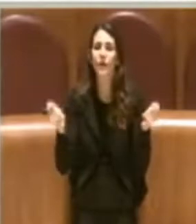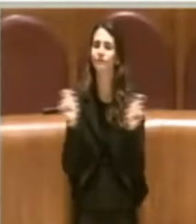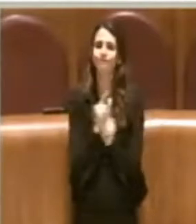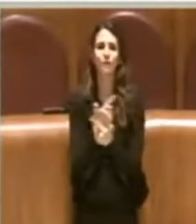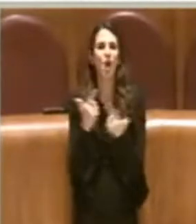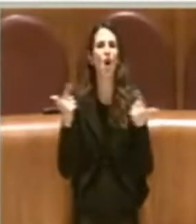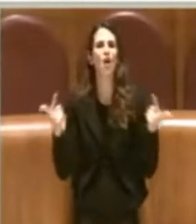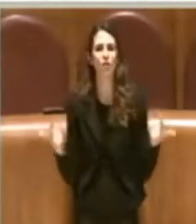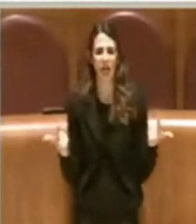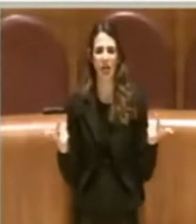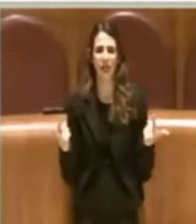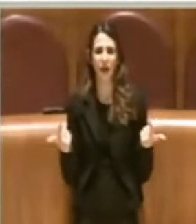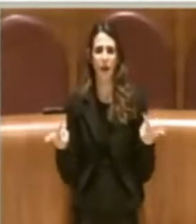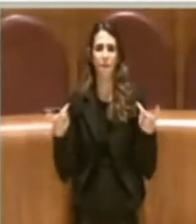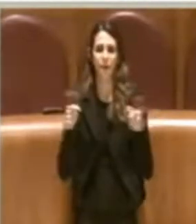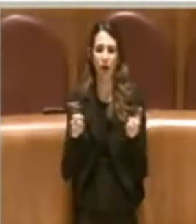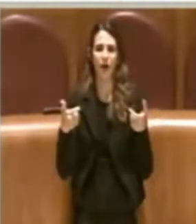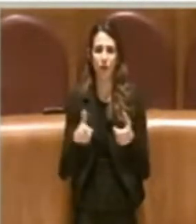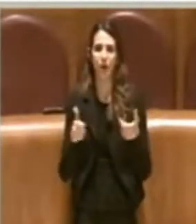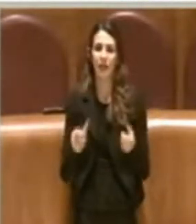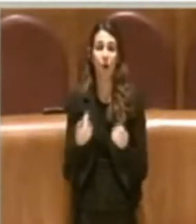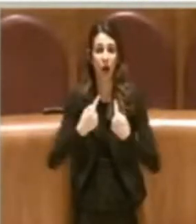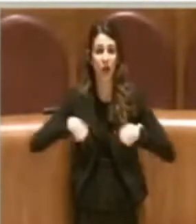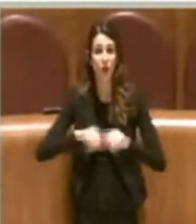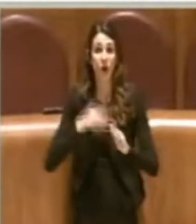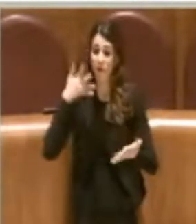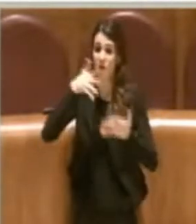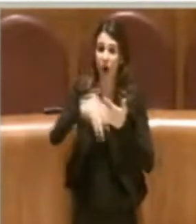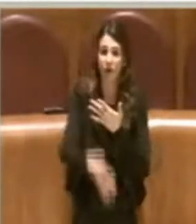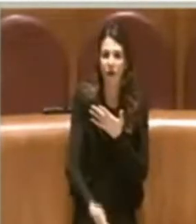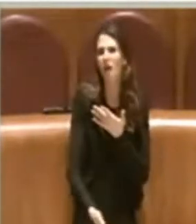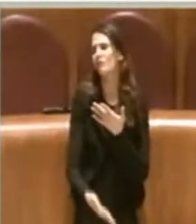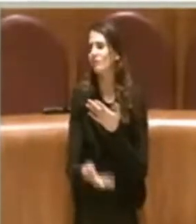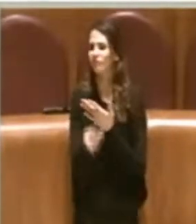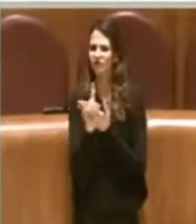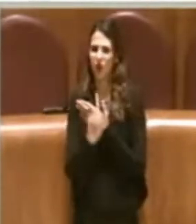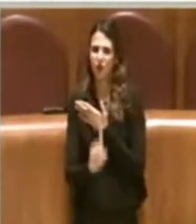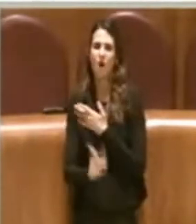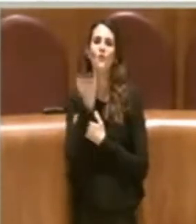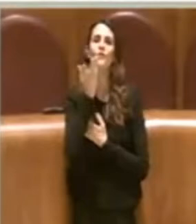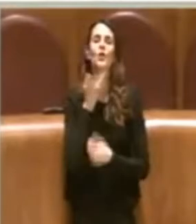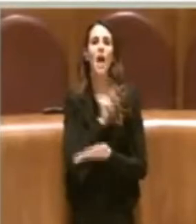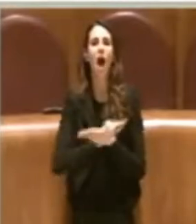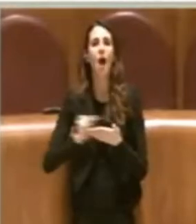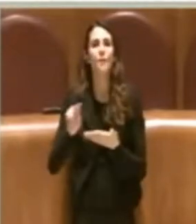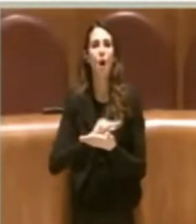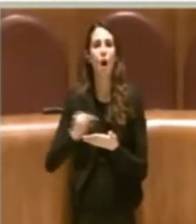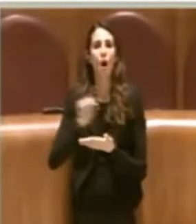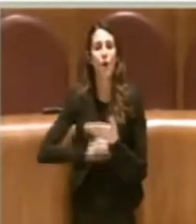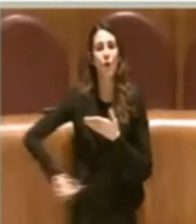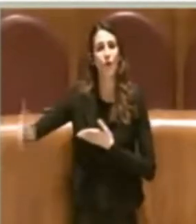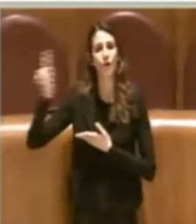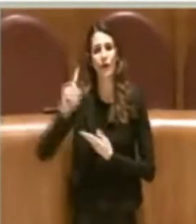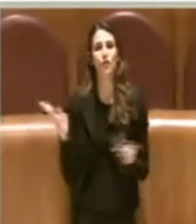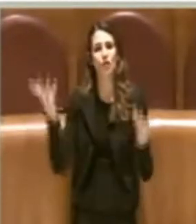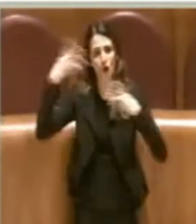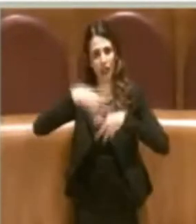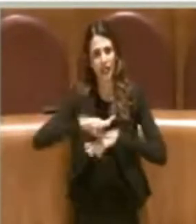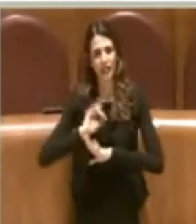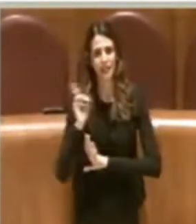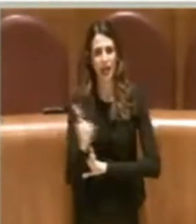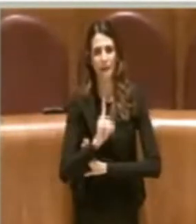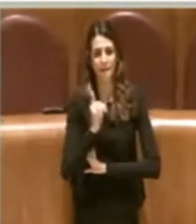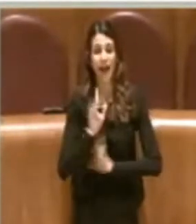E questo però noi non entriamo nel merito, lasciamo che siano gli uffici ad organizzarsi al meglio. Abbiamo